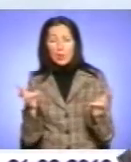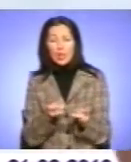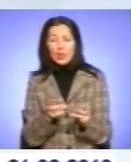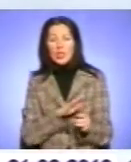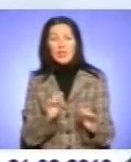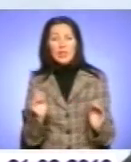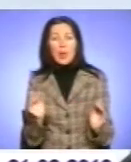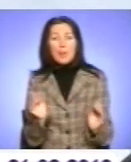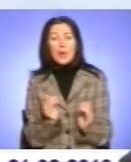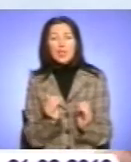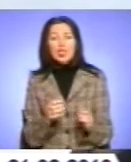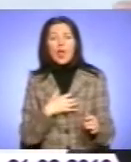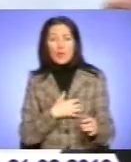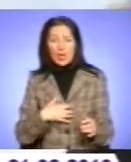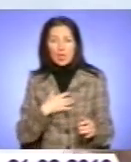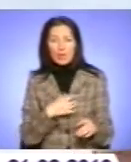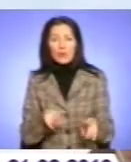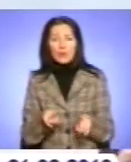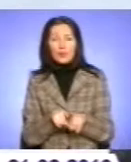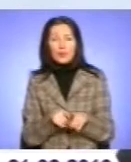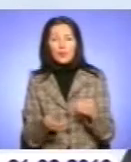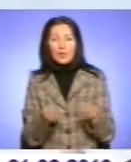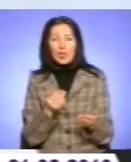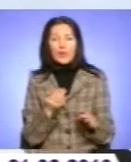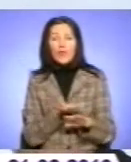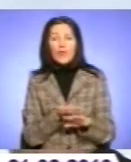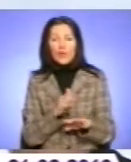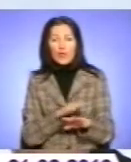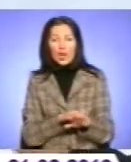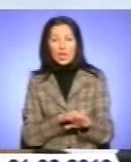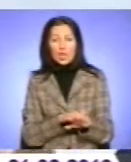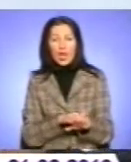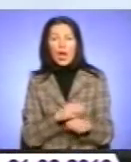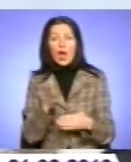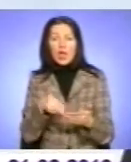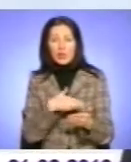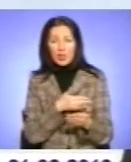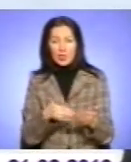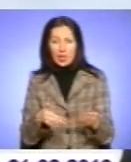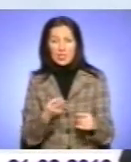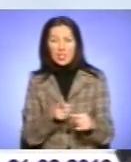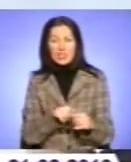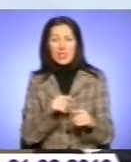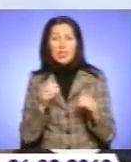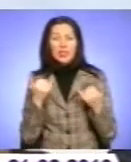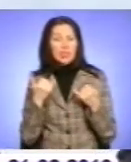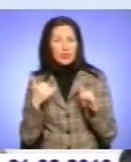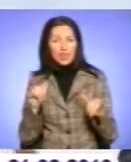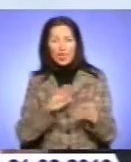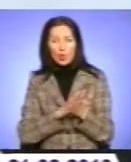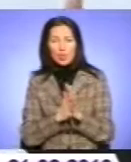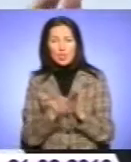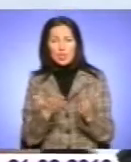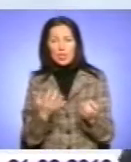не менш таке, може, і важче, це вже ліквідація цієї надзвичайної ситуації. І скільки ми знаємо,